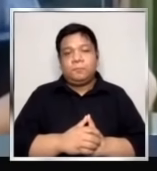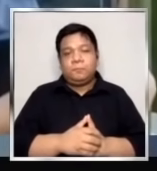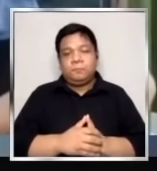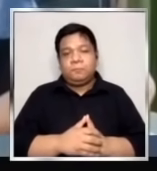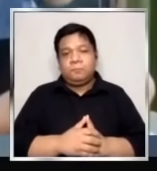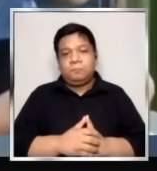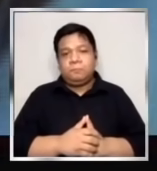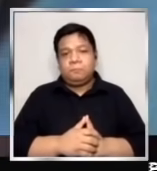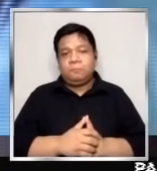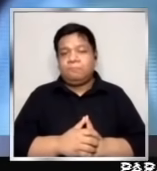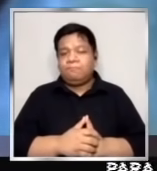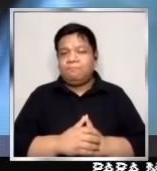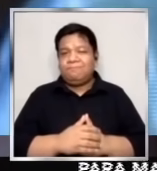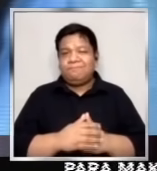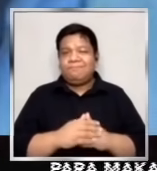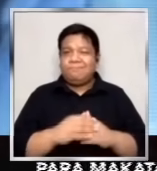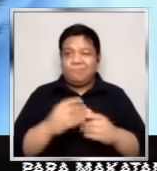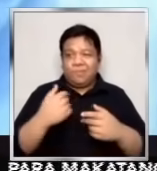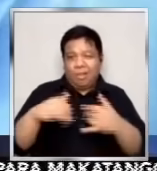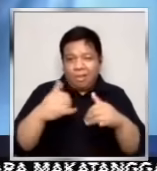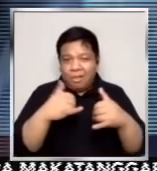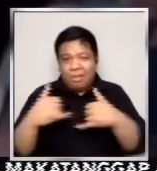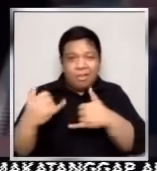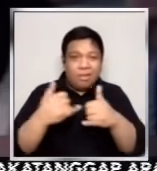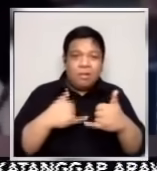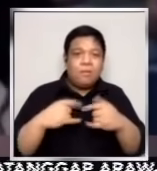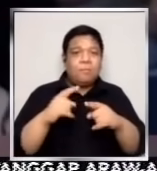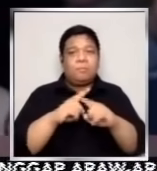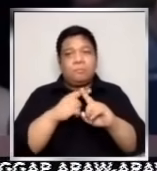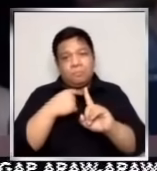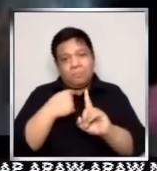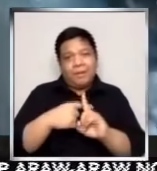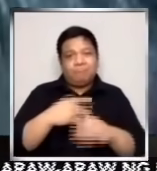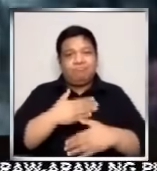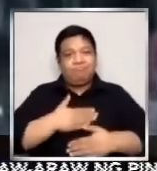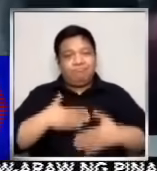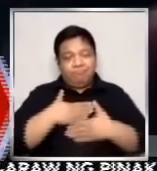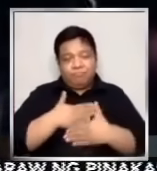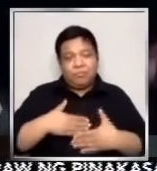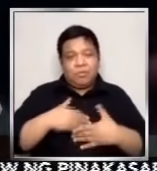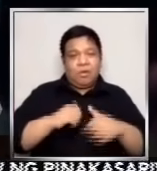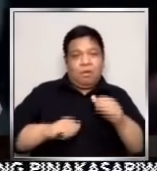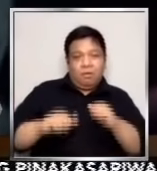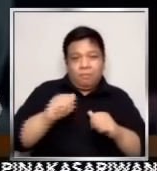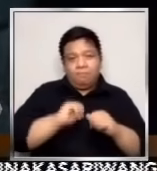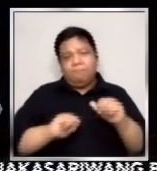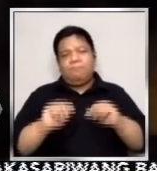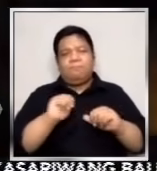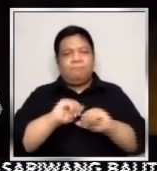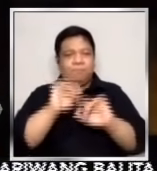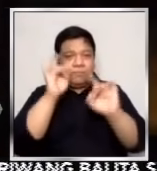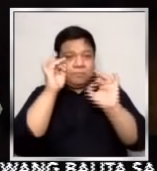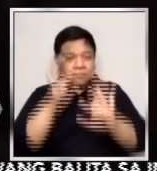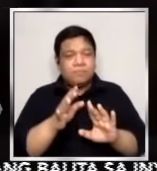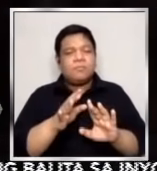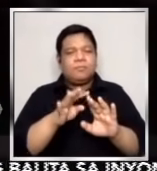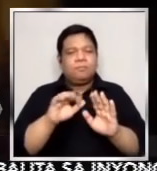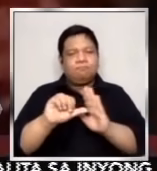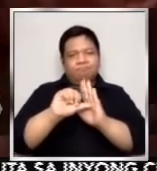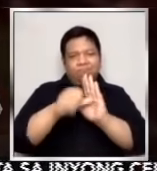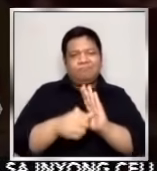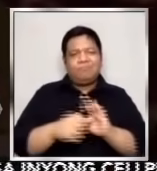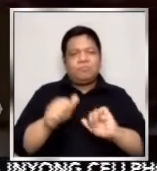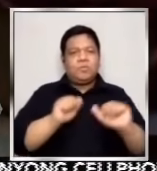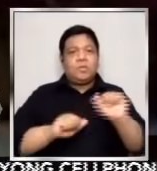Mula sa kulitan hanggang sa mga eksena ng tuwa, drama at panganib, nagmarka ang pagganap ng teen actress